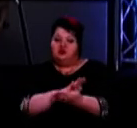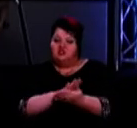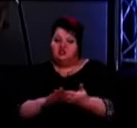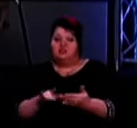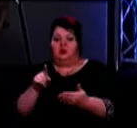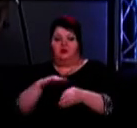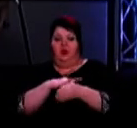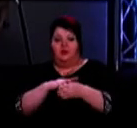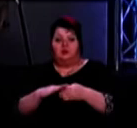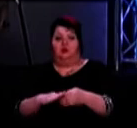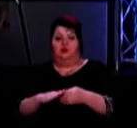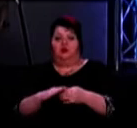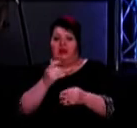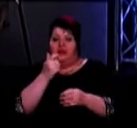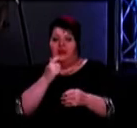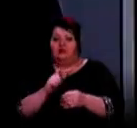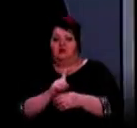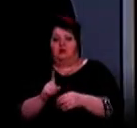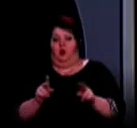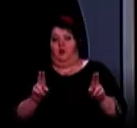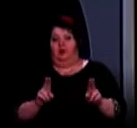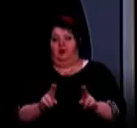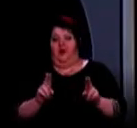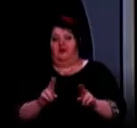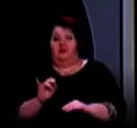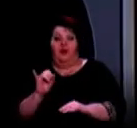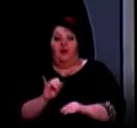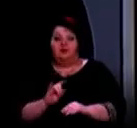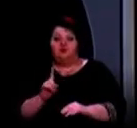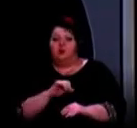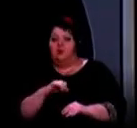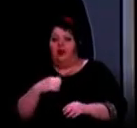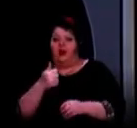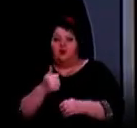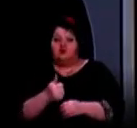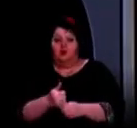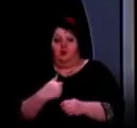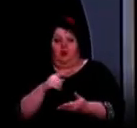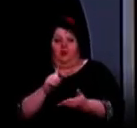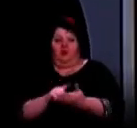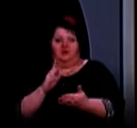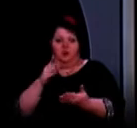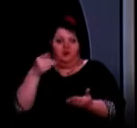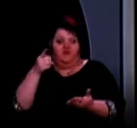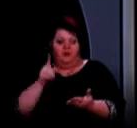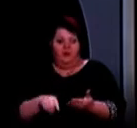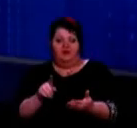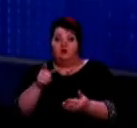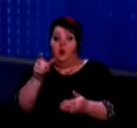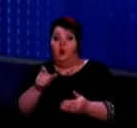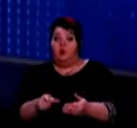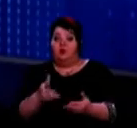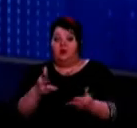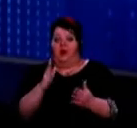там дотримуються гігієнічні норми та правила. Ну і що найосновніше, ми повинні бути впевнені в тому, що людина, яка